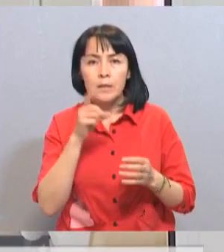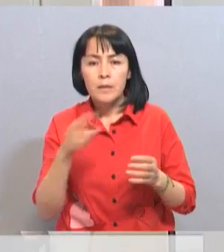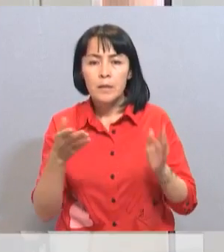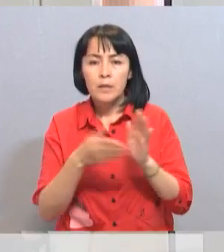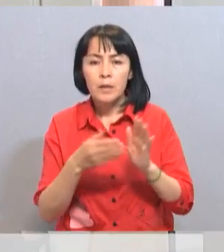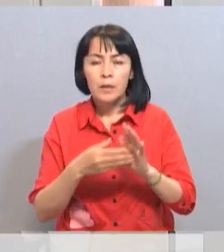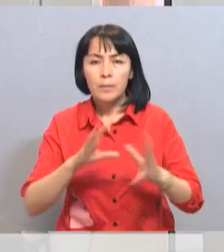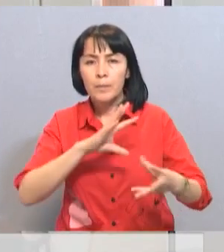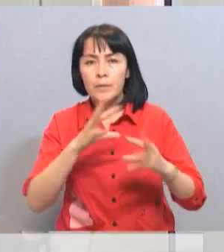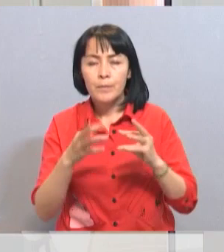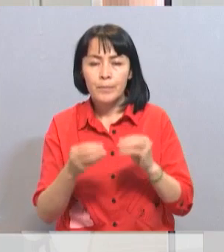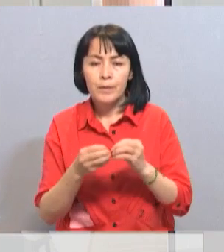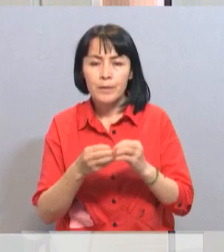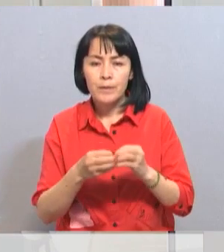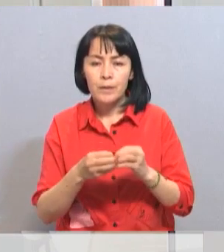бірге бірлесіп